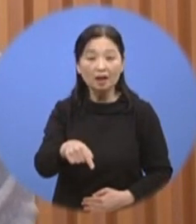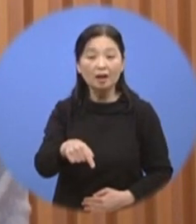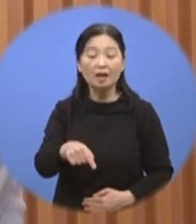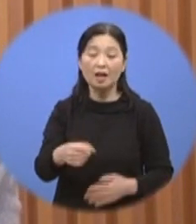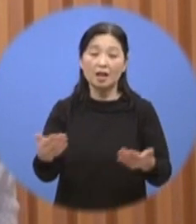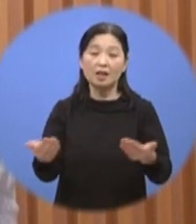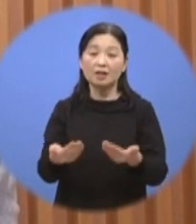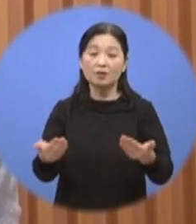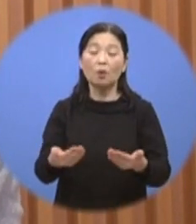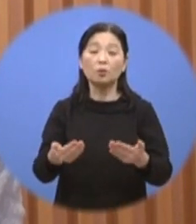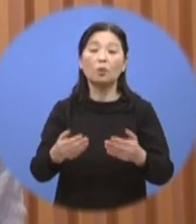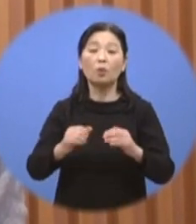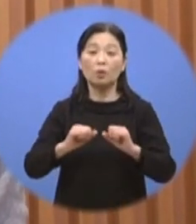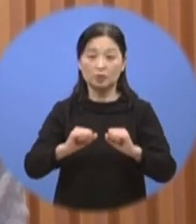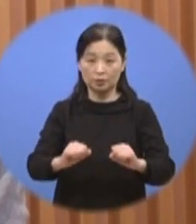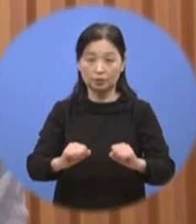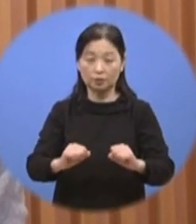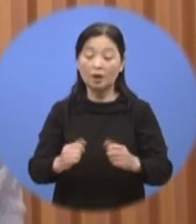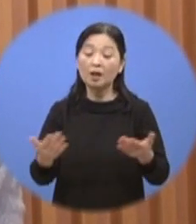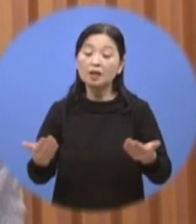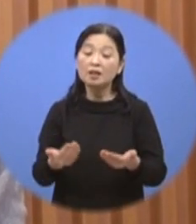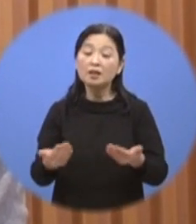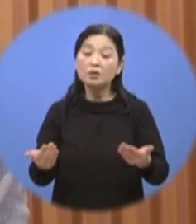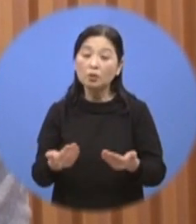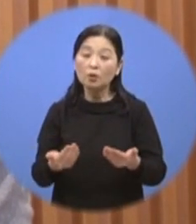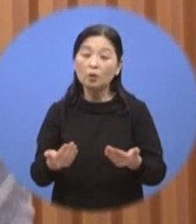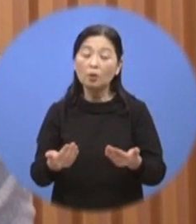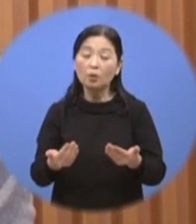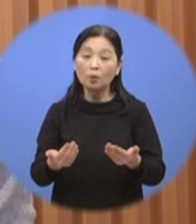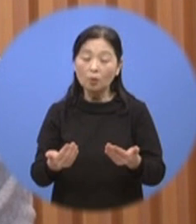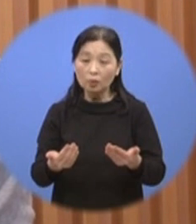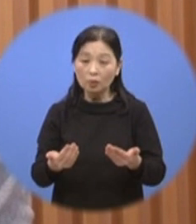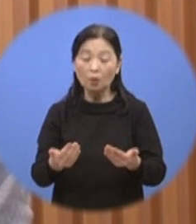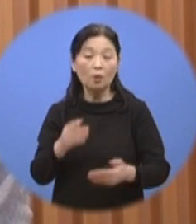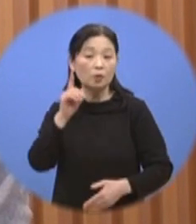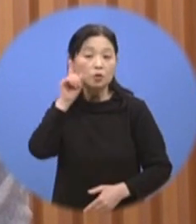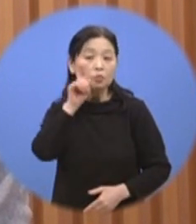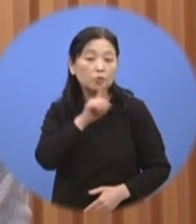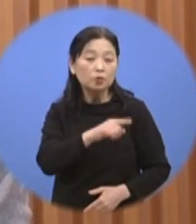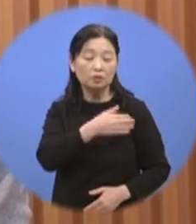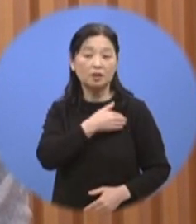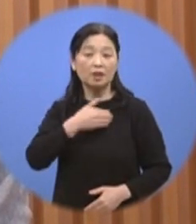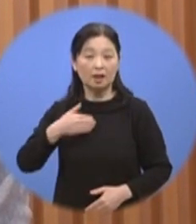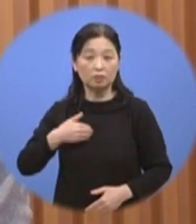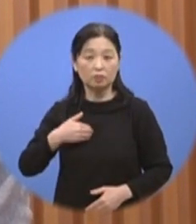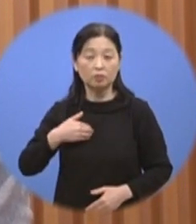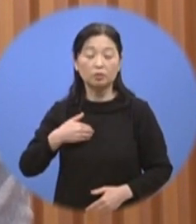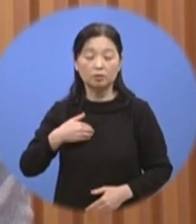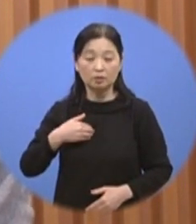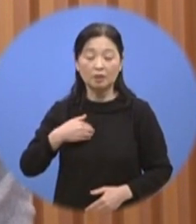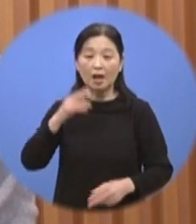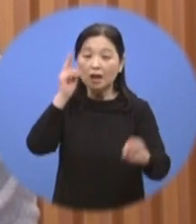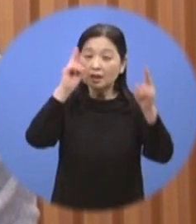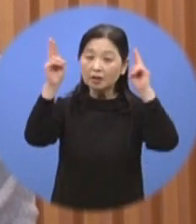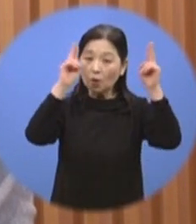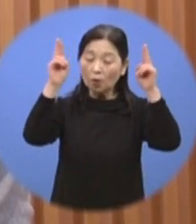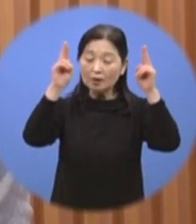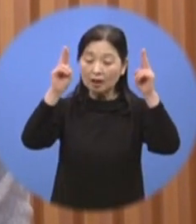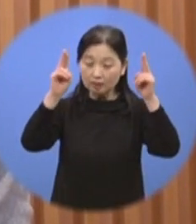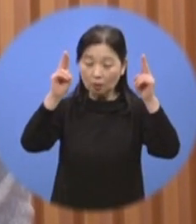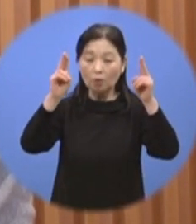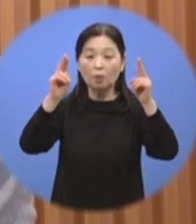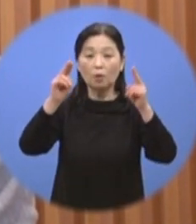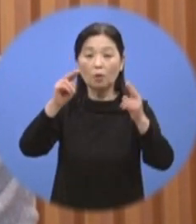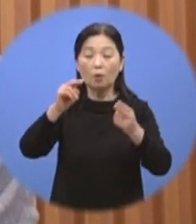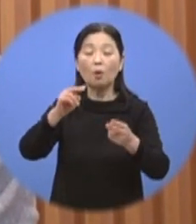ができるで、仕事のその中での効率であったりとか、企業さんのこうプラスになるような営業利益というか、そ